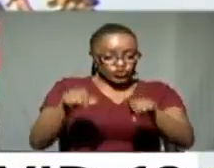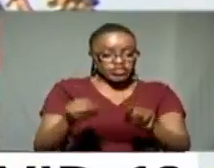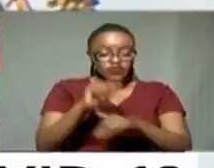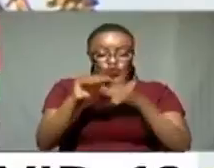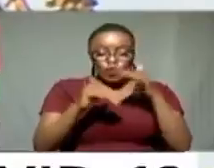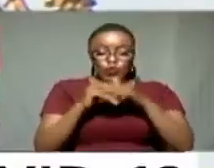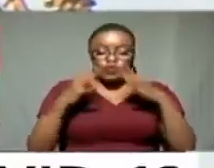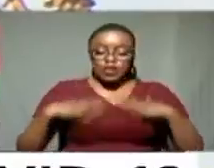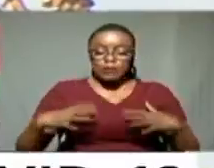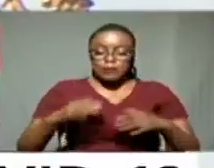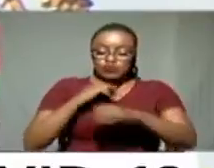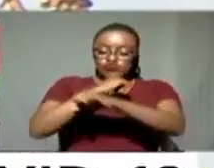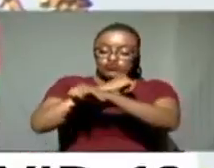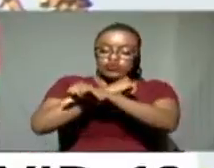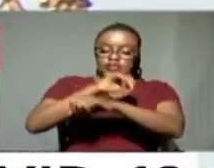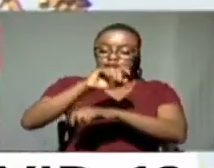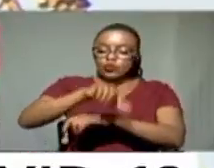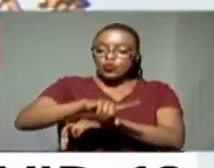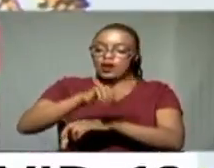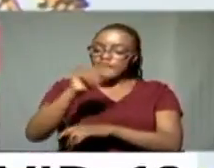kila mtu alinde yule mwingine.